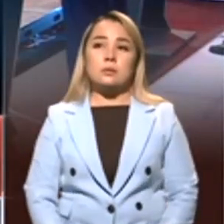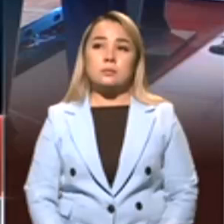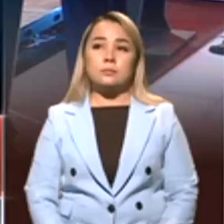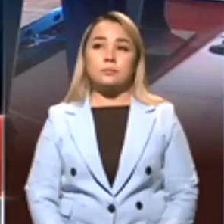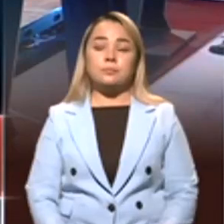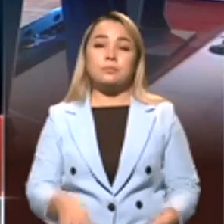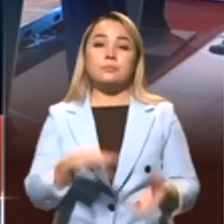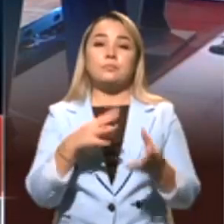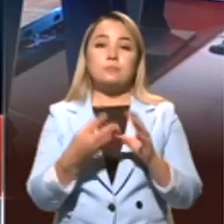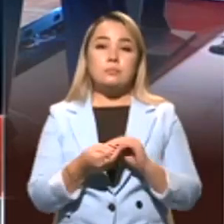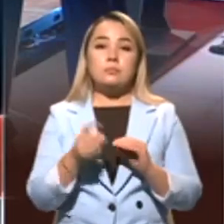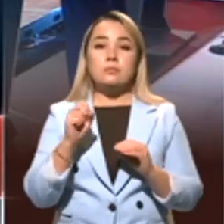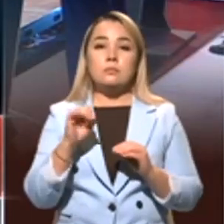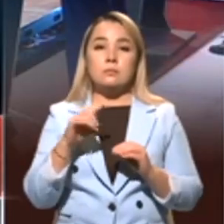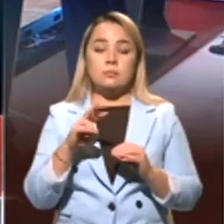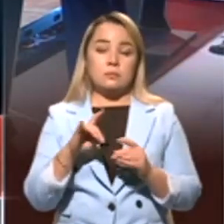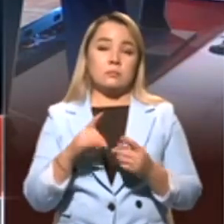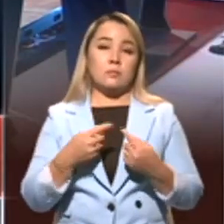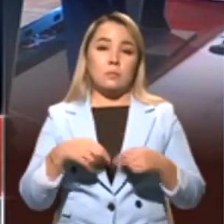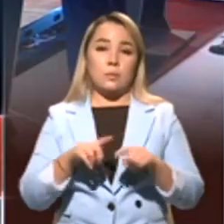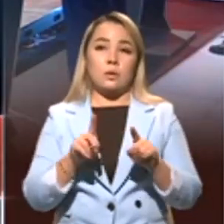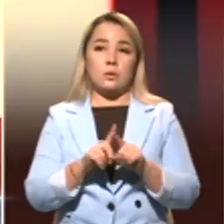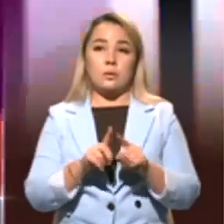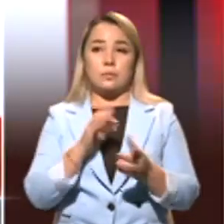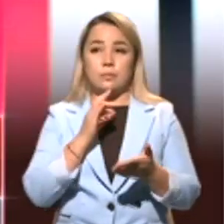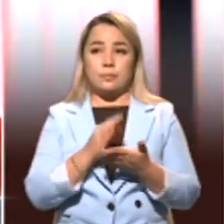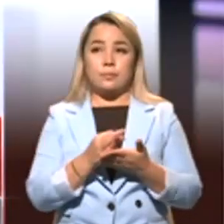Жалпы зайырлы қоғам. Сіз жаңа мысалға айтып отырсыз,